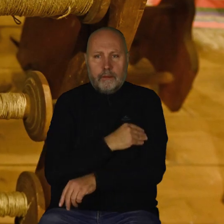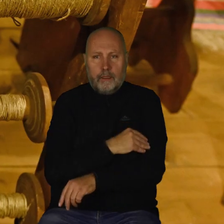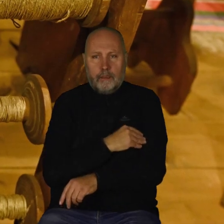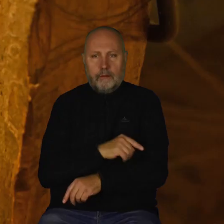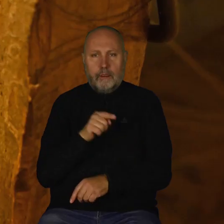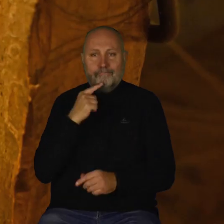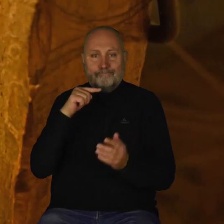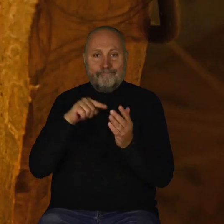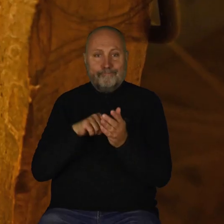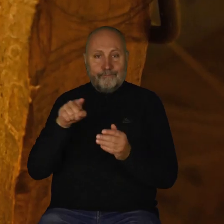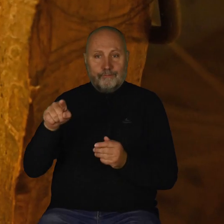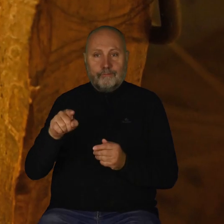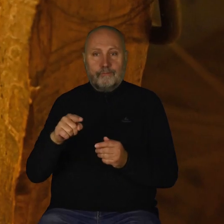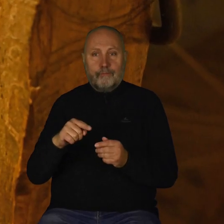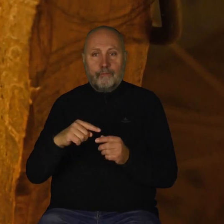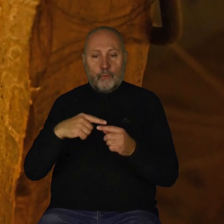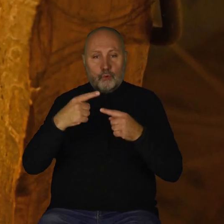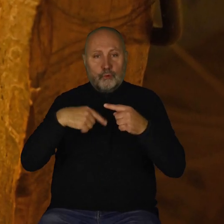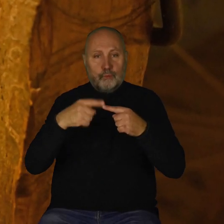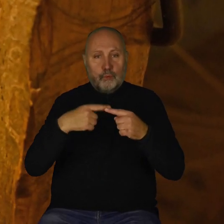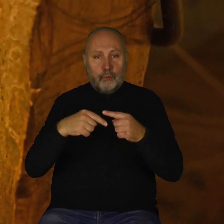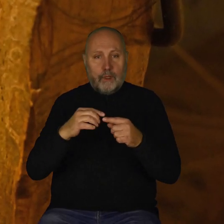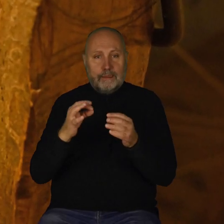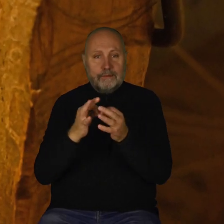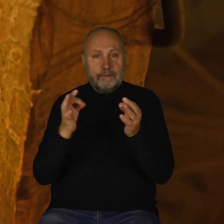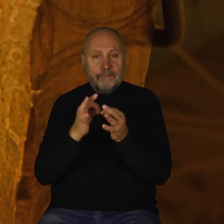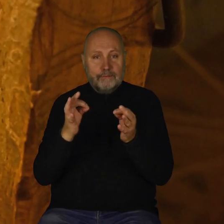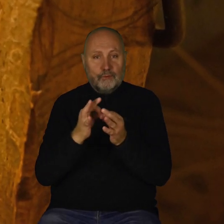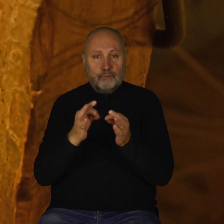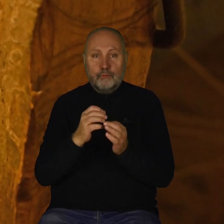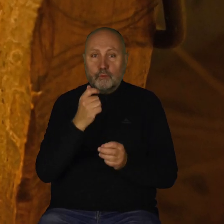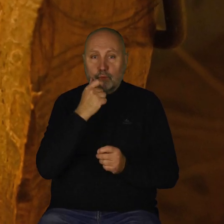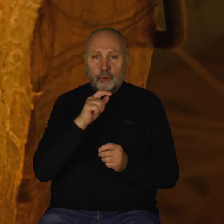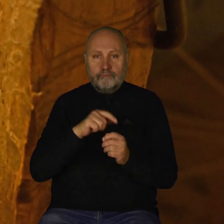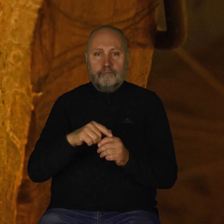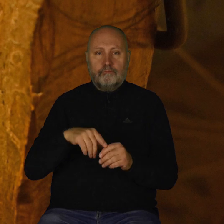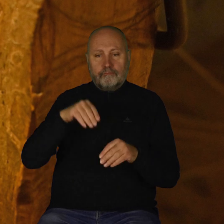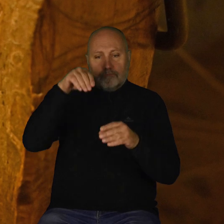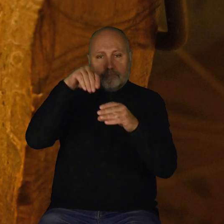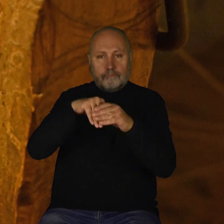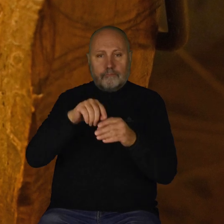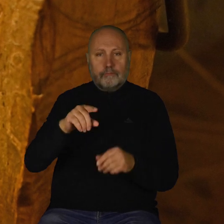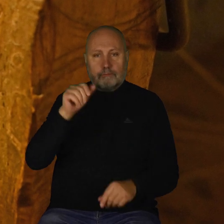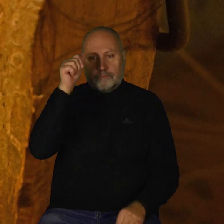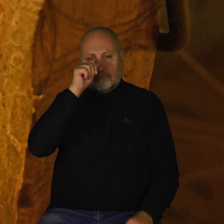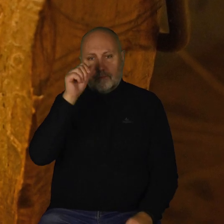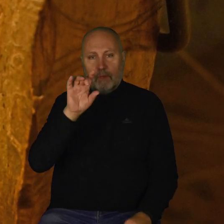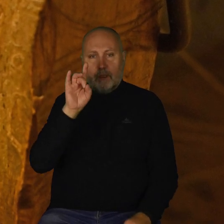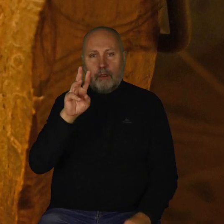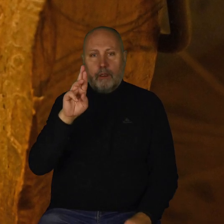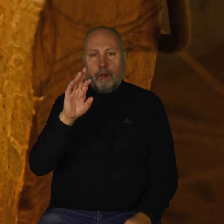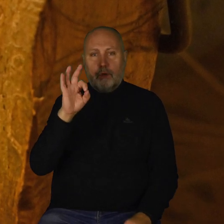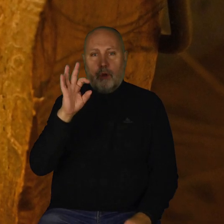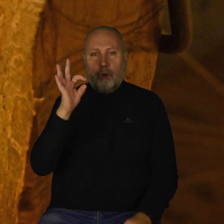tkamy W tym celu szpulę z nicią osnową umieszczoną na groty